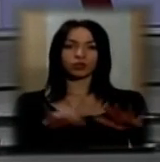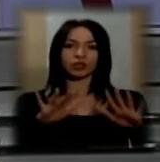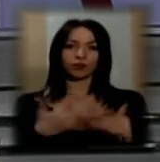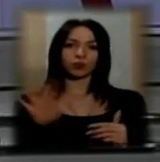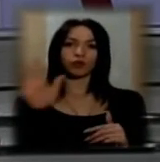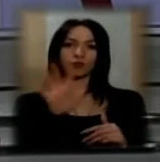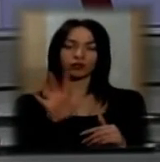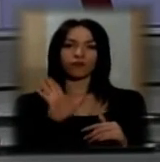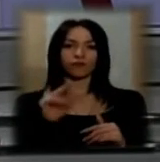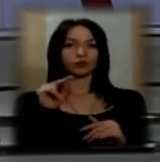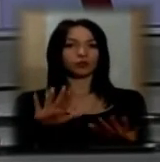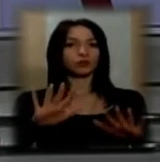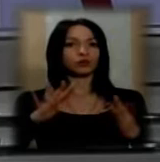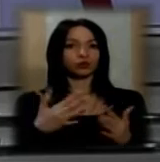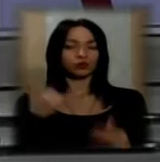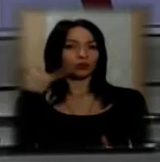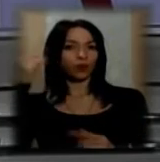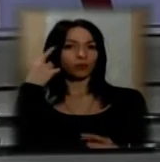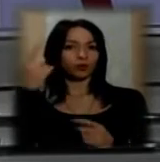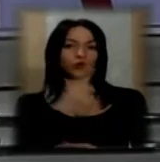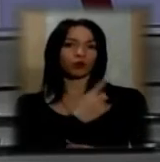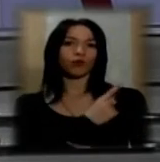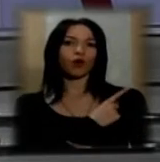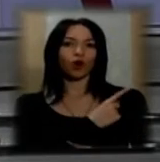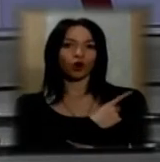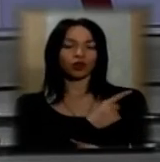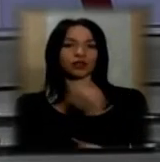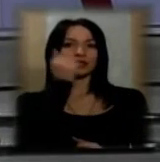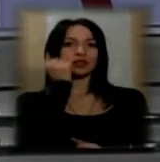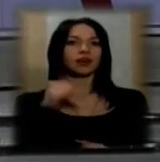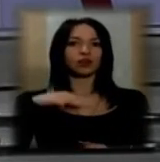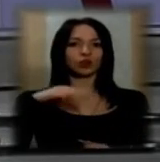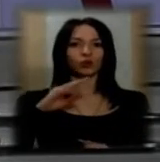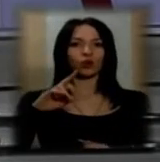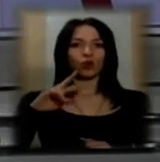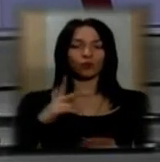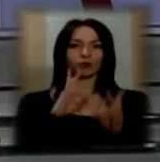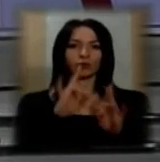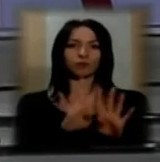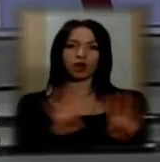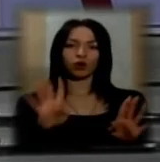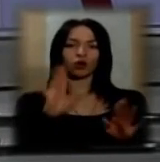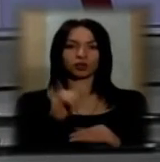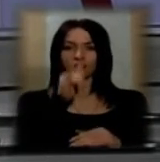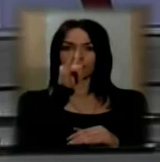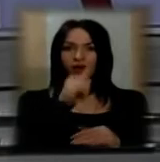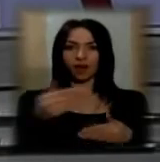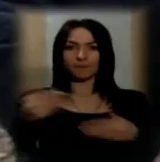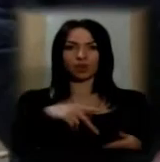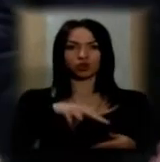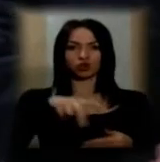надзвичайних ситуацій повідомив охоронець. Стара тополя пошкодила паркан і перегородила пішохідну доріжку.